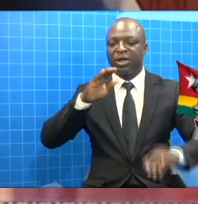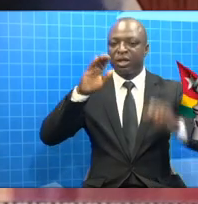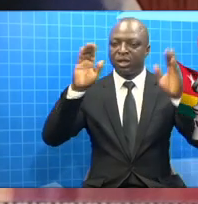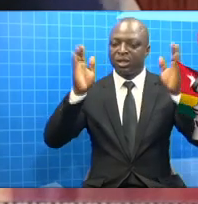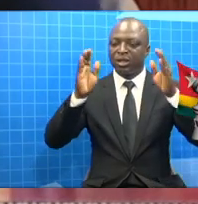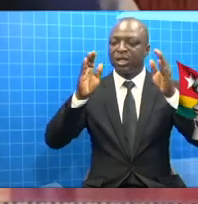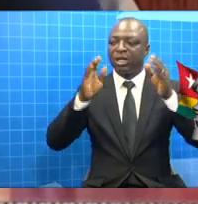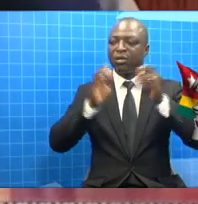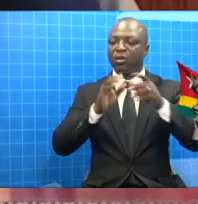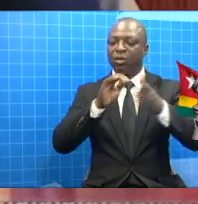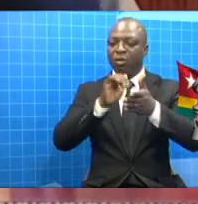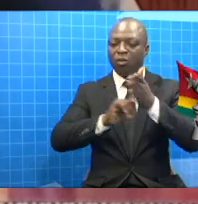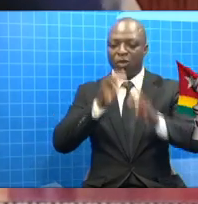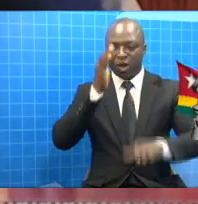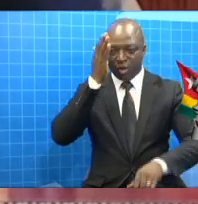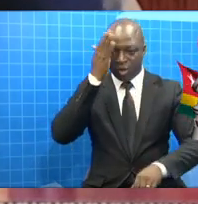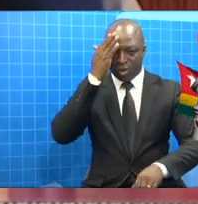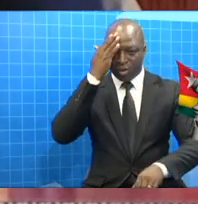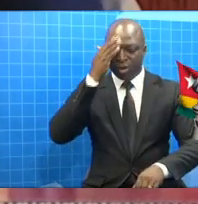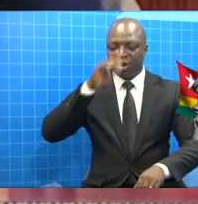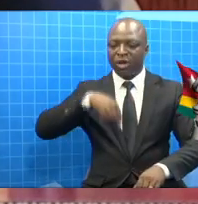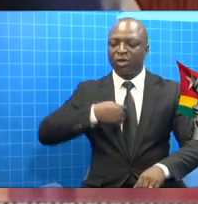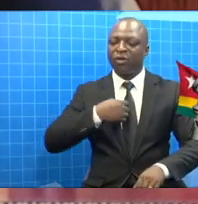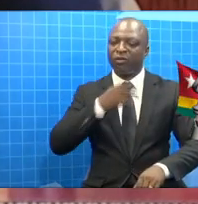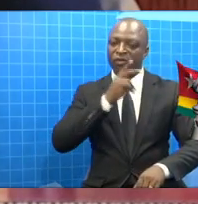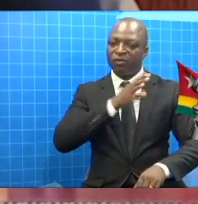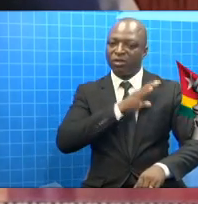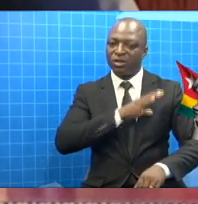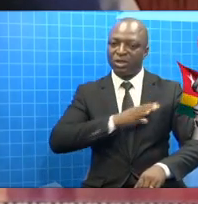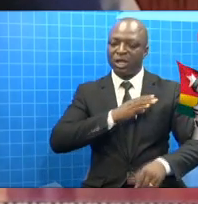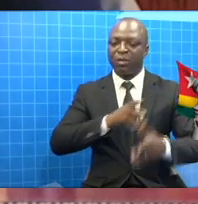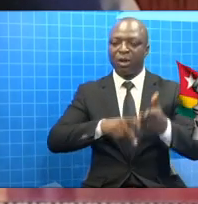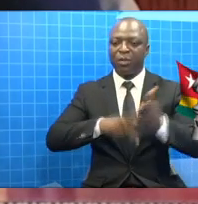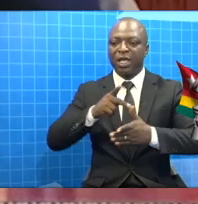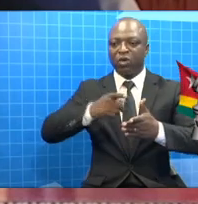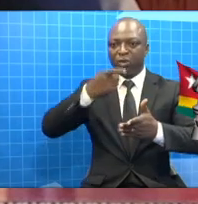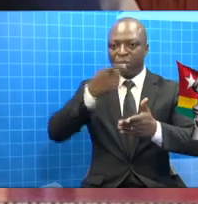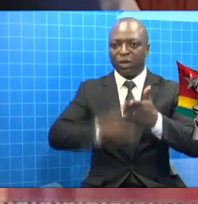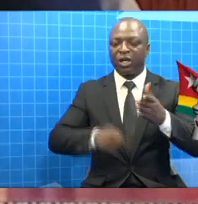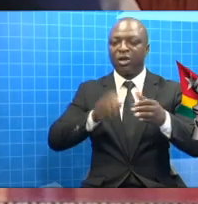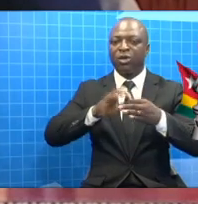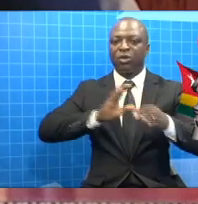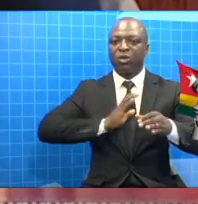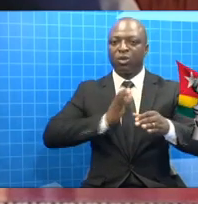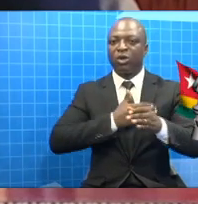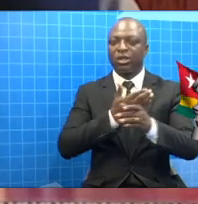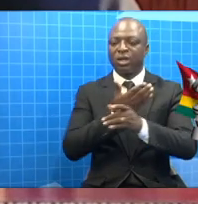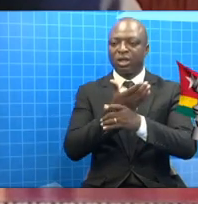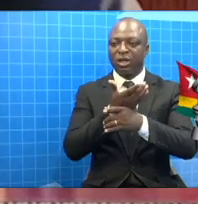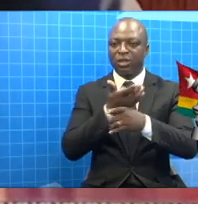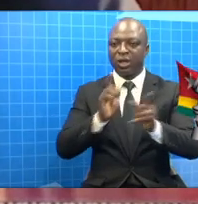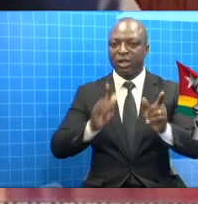ou moins connus, qui ont chèrement payé le prix de notre liberté.